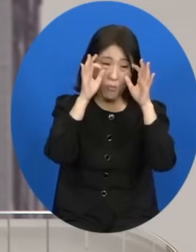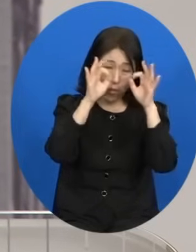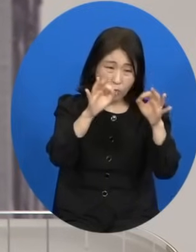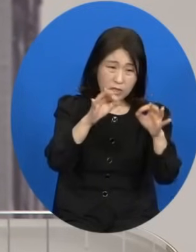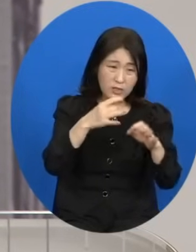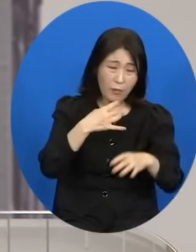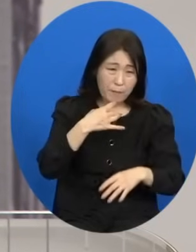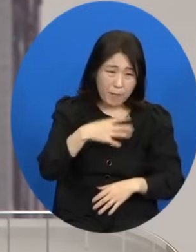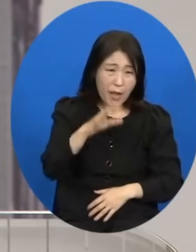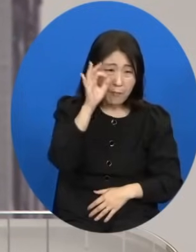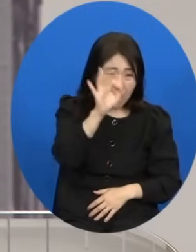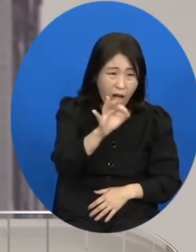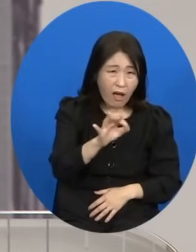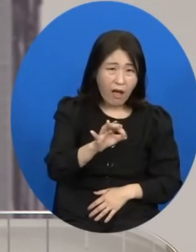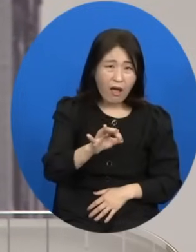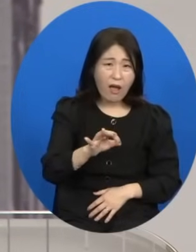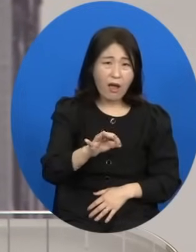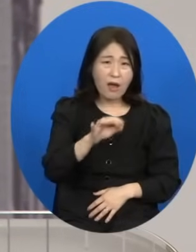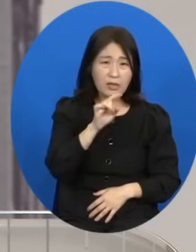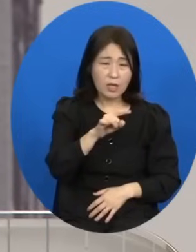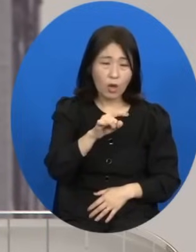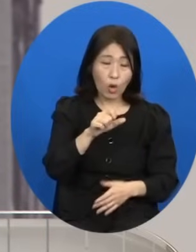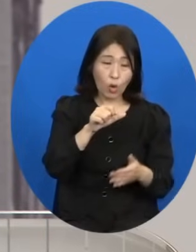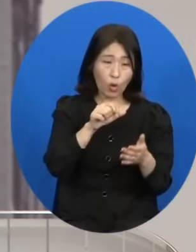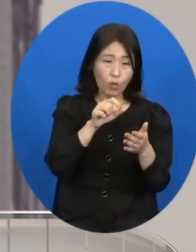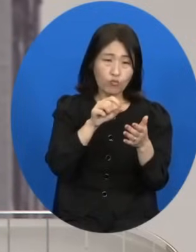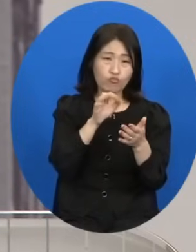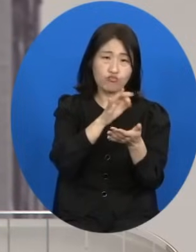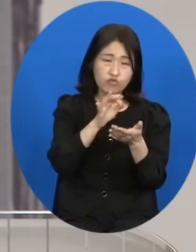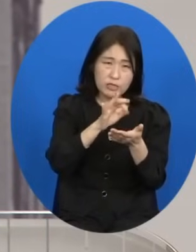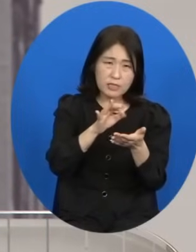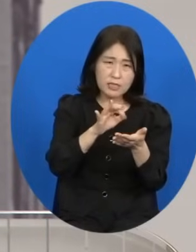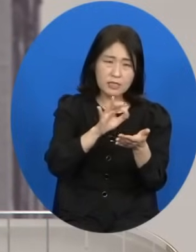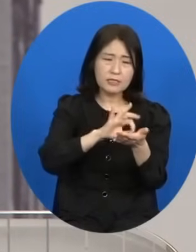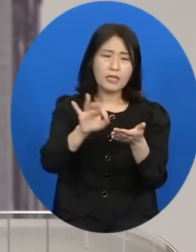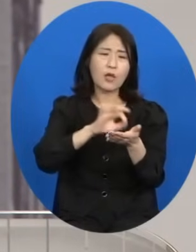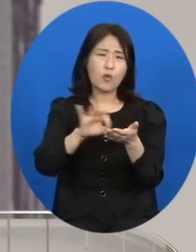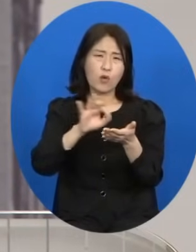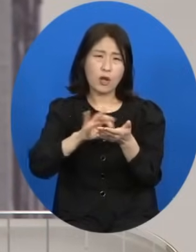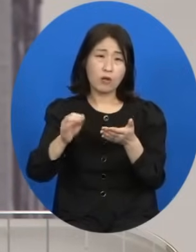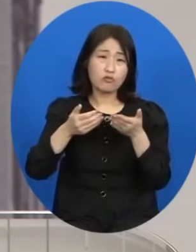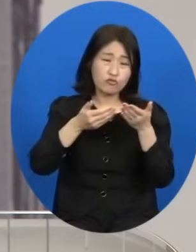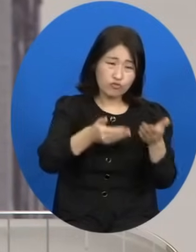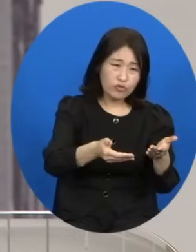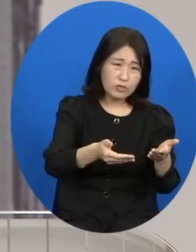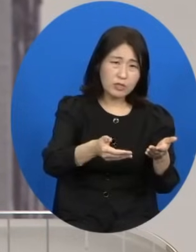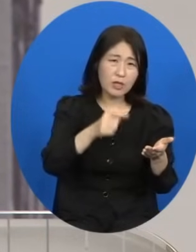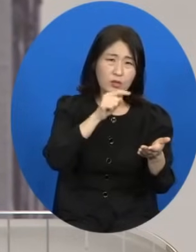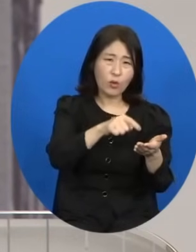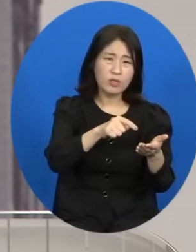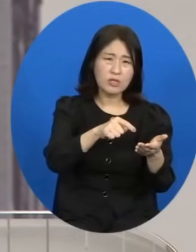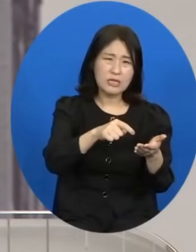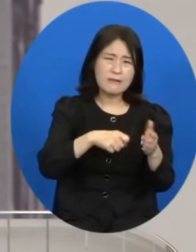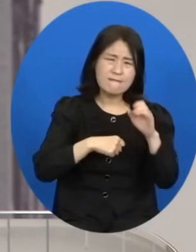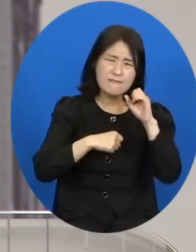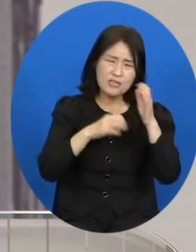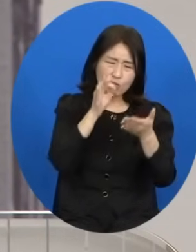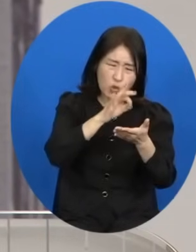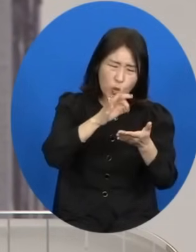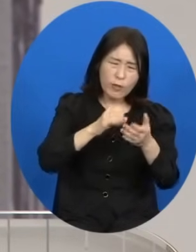살아가야 물질은 사용하려고 준 것이지 사랑하라고 준게 아닌데 왜 거기에 목매달면 살 그게